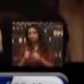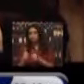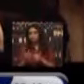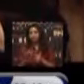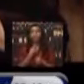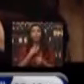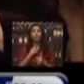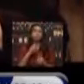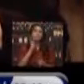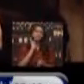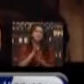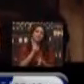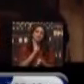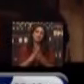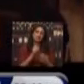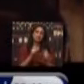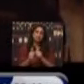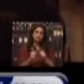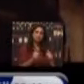لهوايتي.